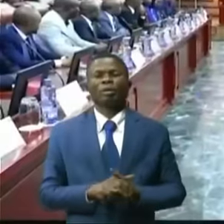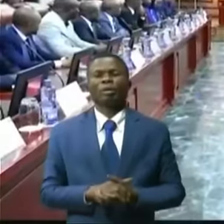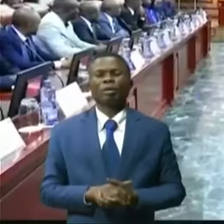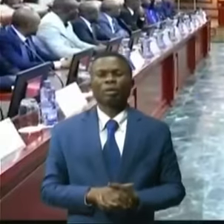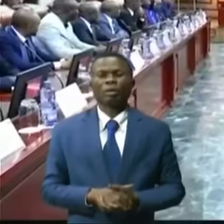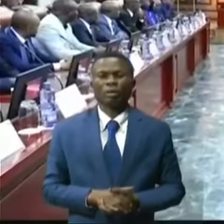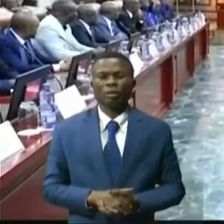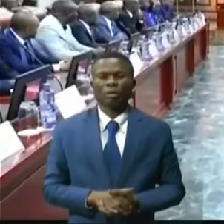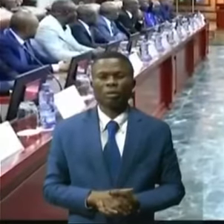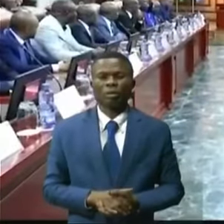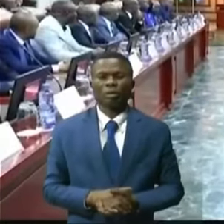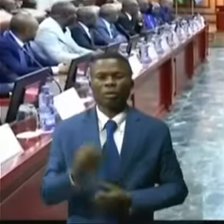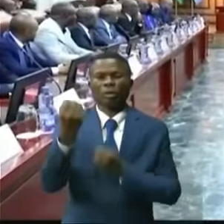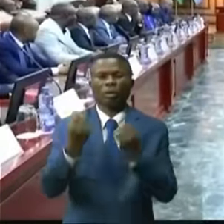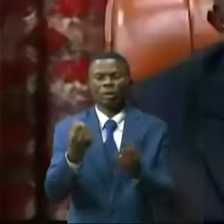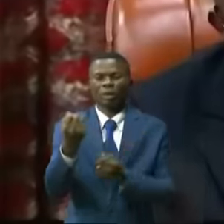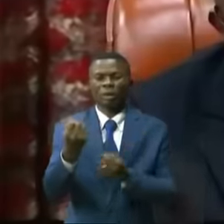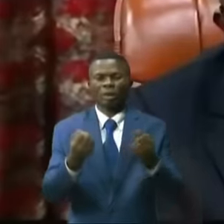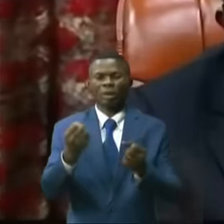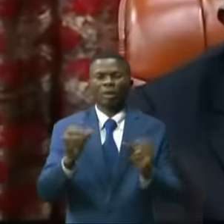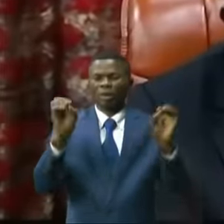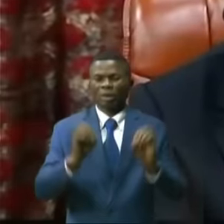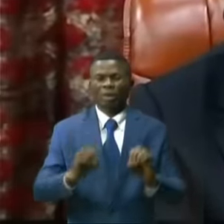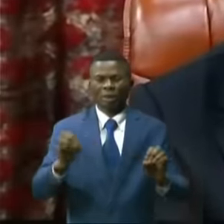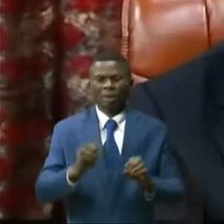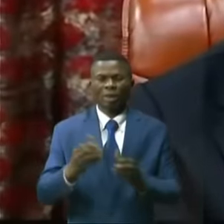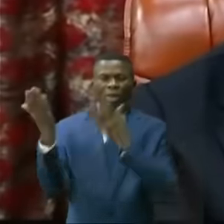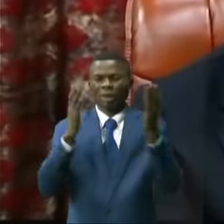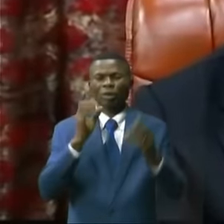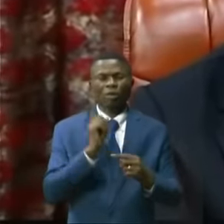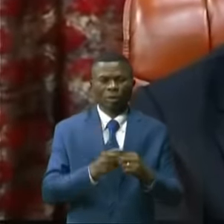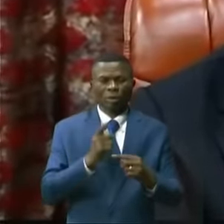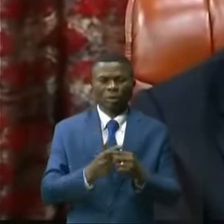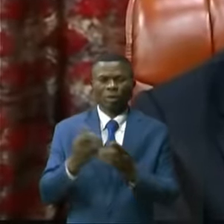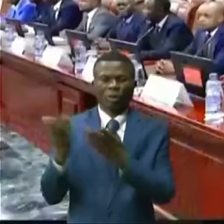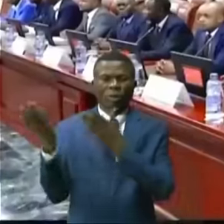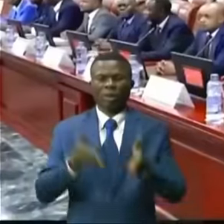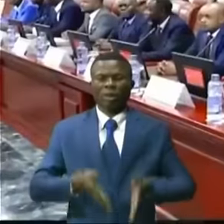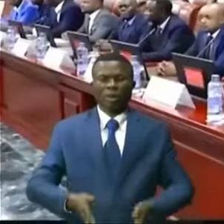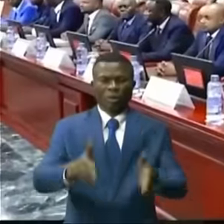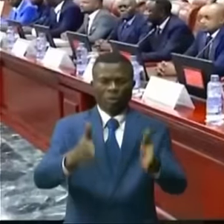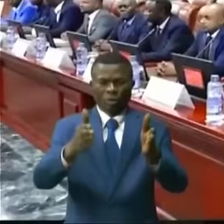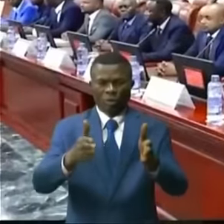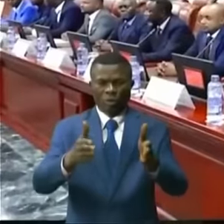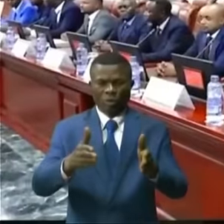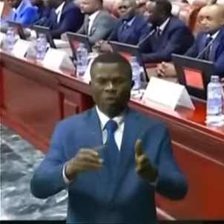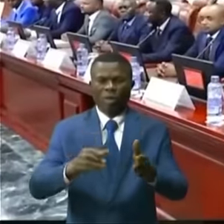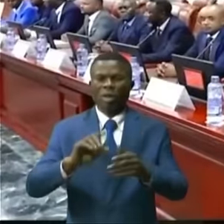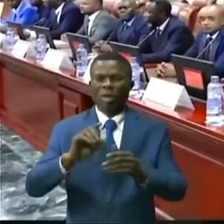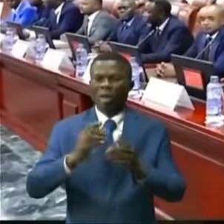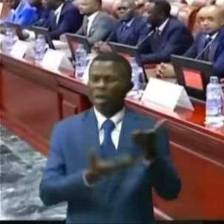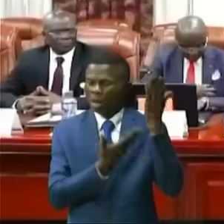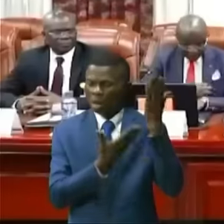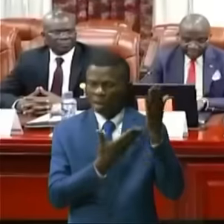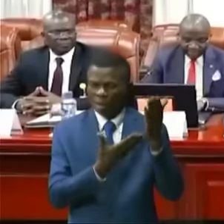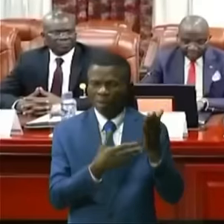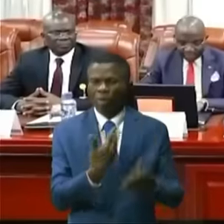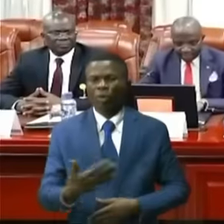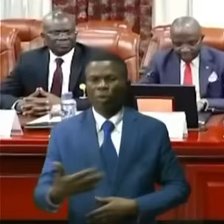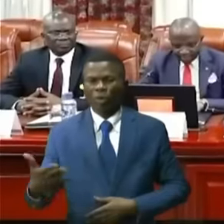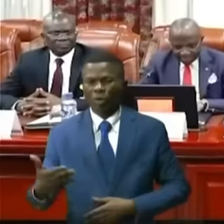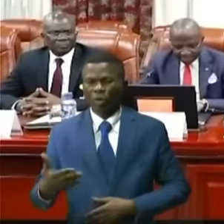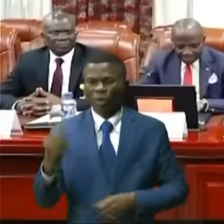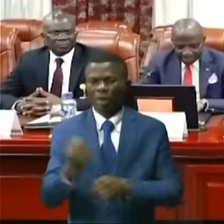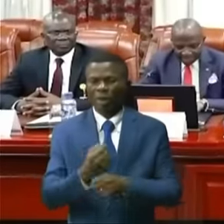sans le transport pas d'échange ni de commerce le transport routier est l'un des plus importants domaines qui